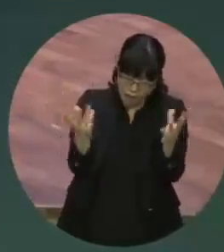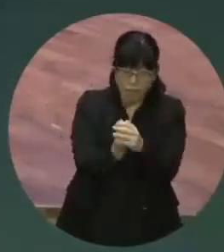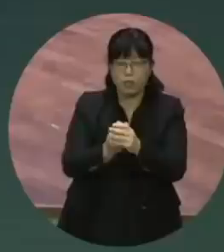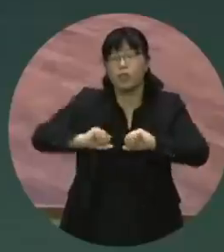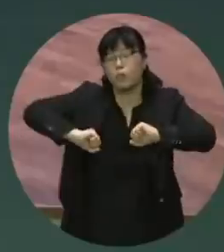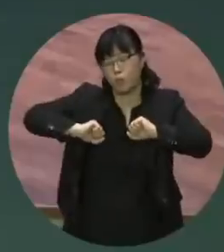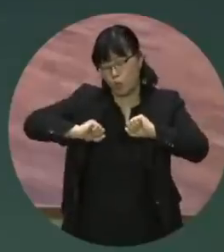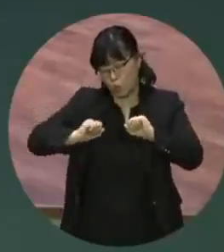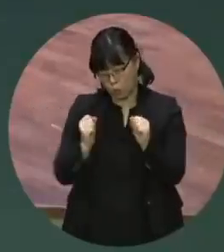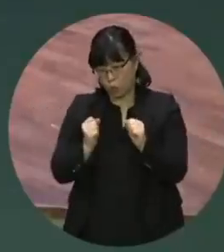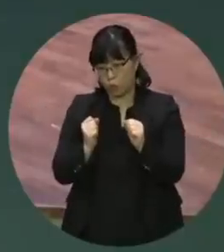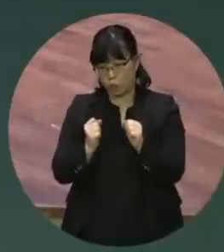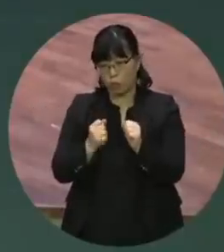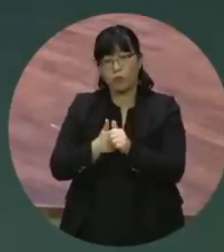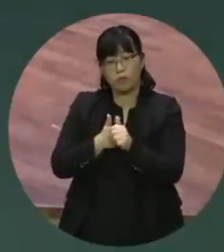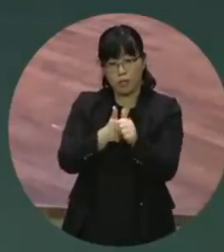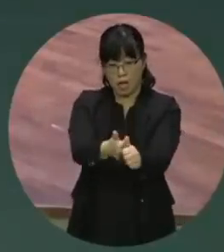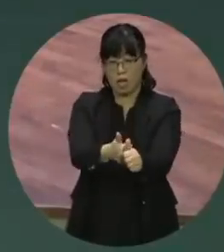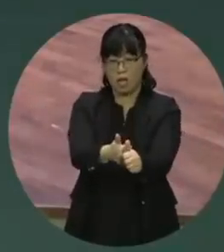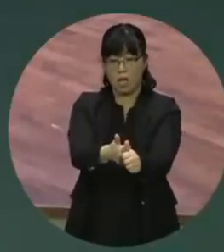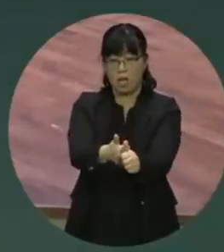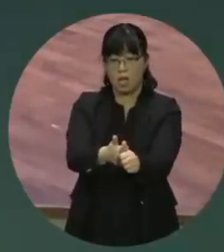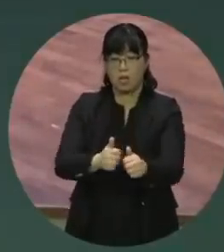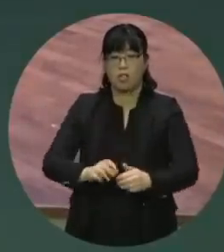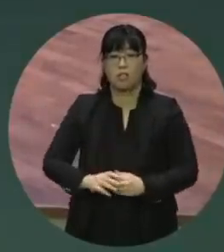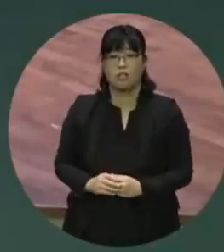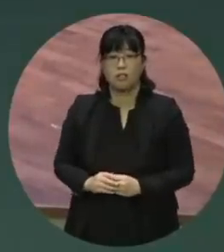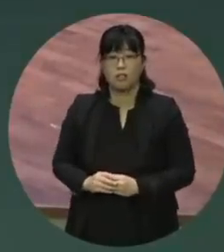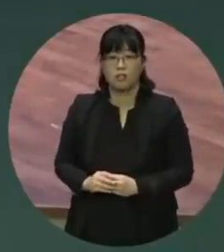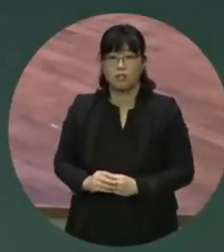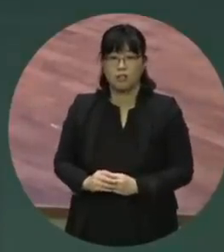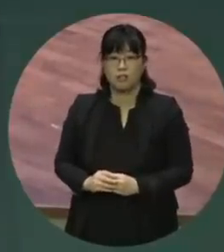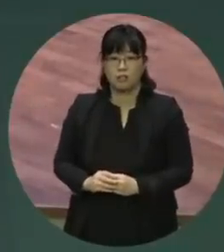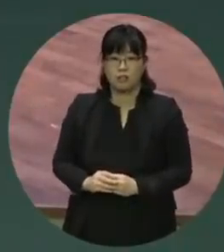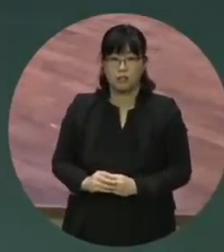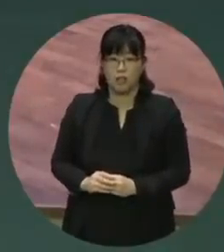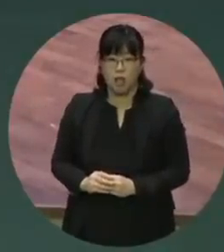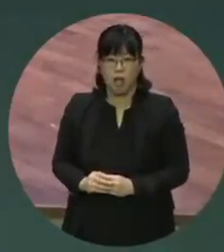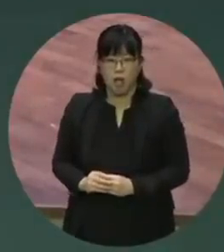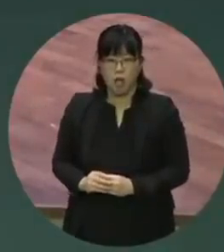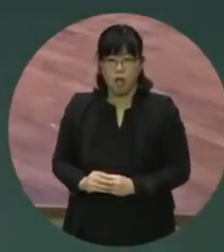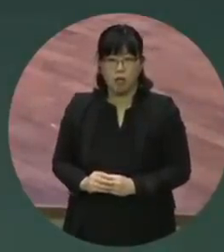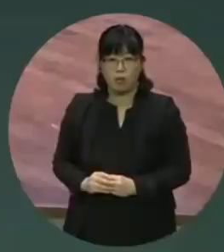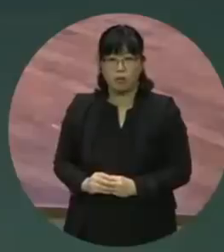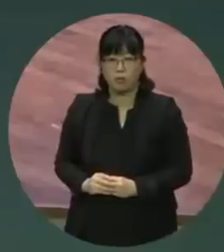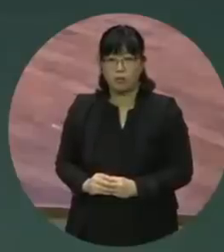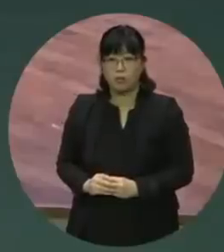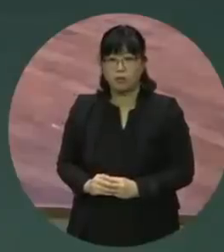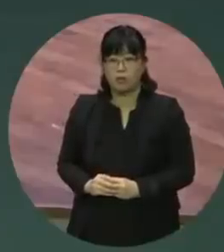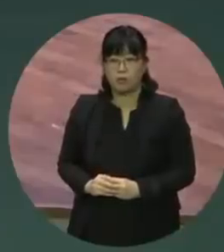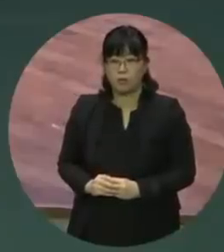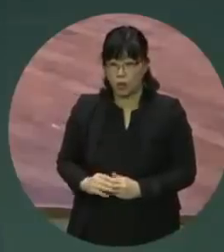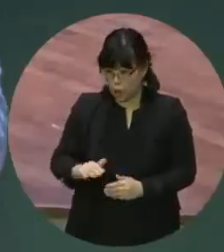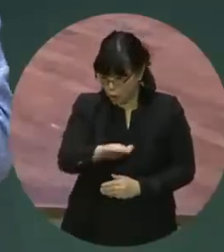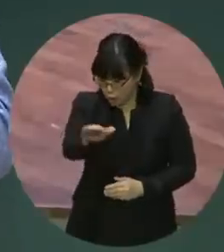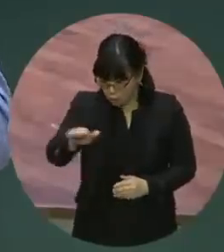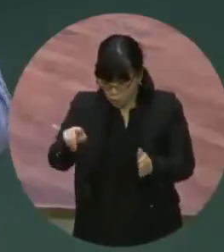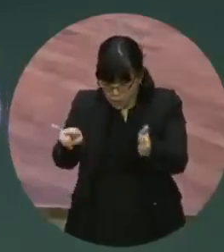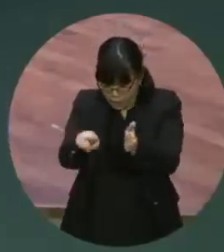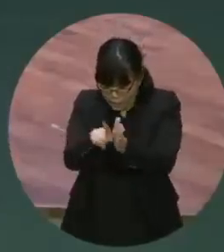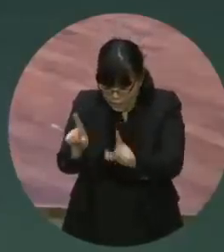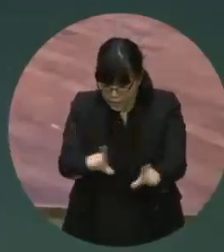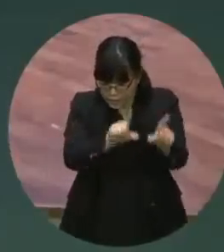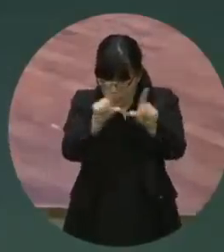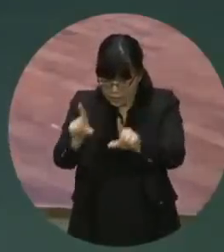자, 여러분이요, 이 말씀, 이게 절대 순종. 여러분, 신앙생활 하면서요, 여러분의 어떤